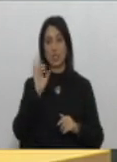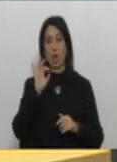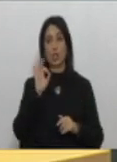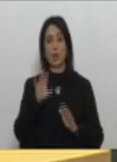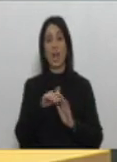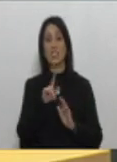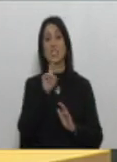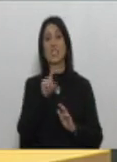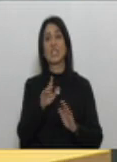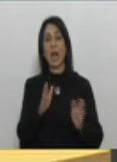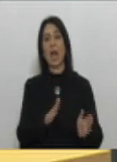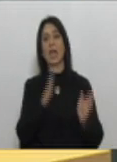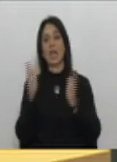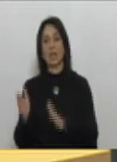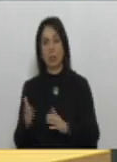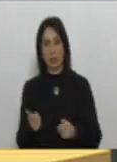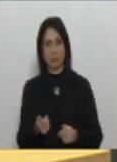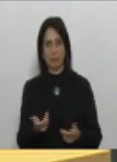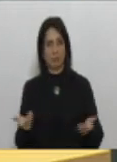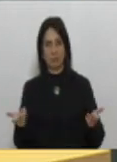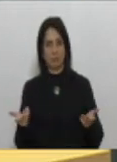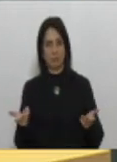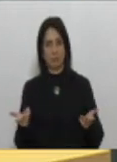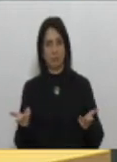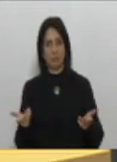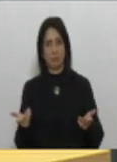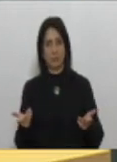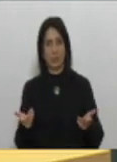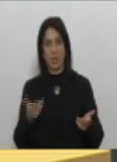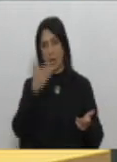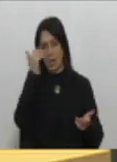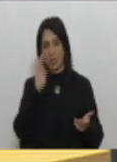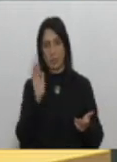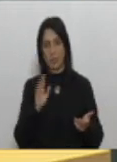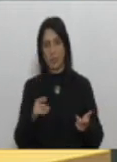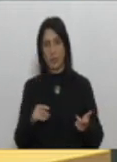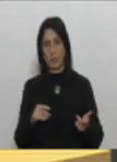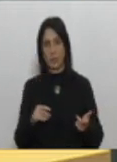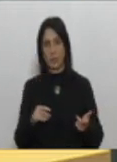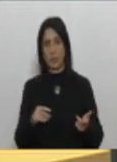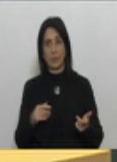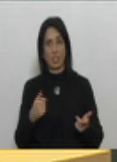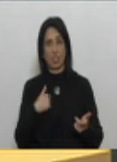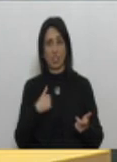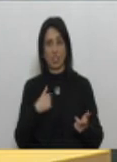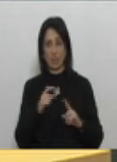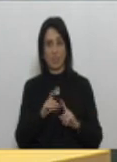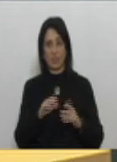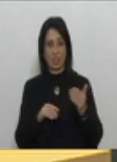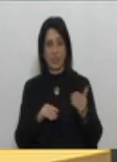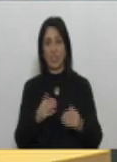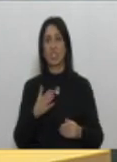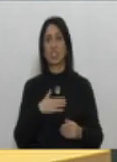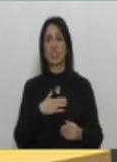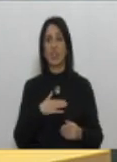ოქტომბრის არჩევნების გადადებისთვის. ეს ხომ არ დაგავიწყლეთ ეს? ეს ხო არ არის ჩემი სიტყვები. ანუ